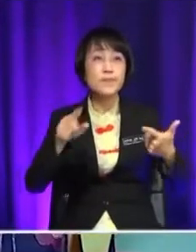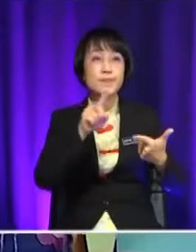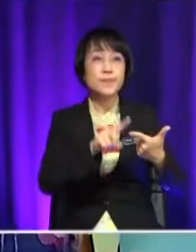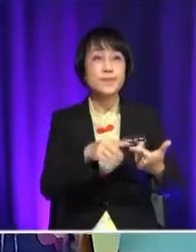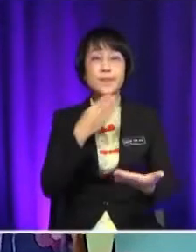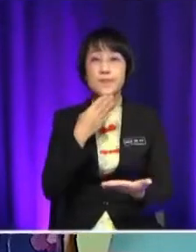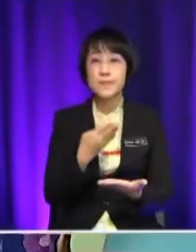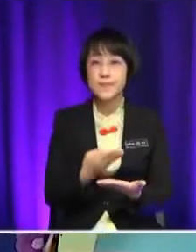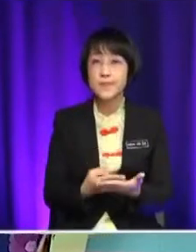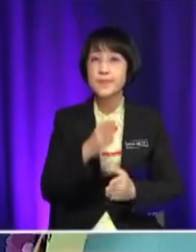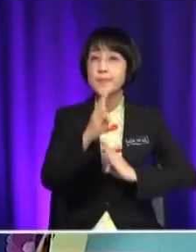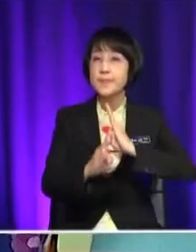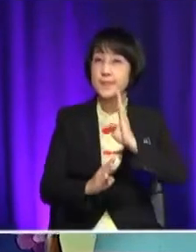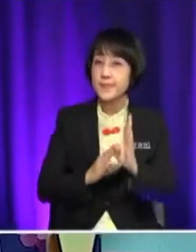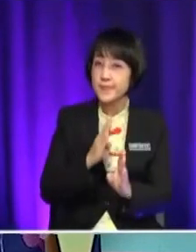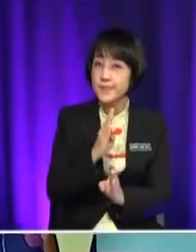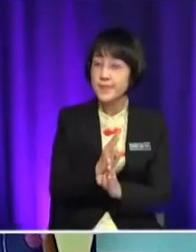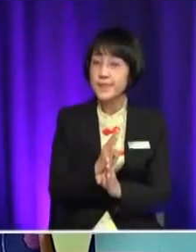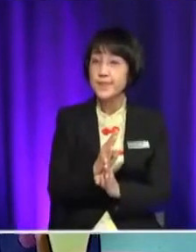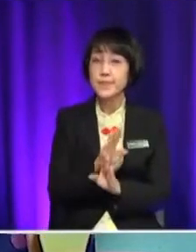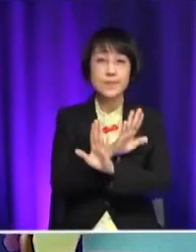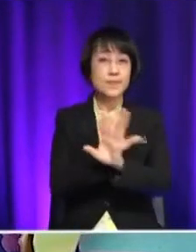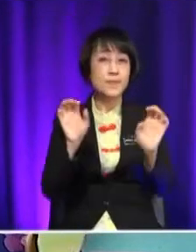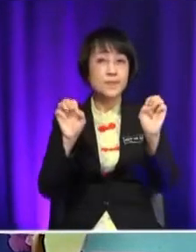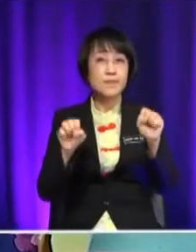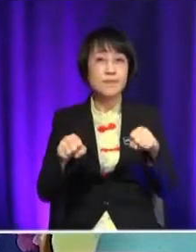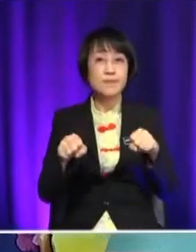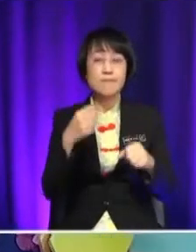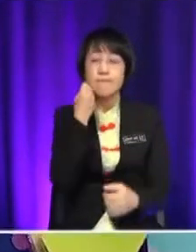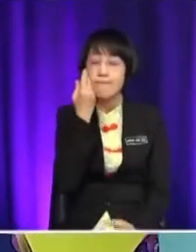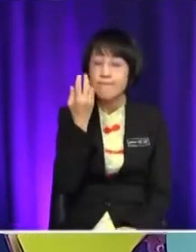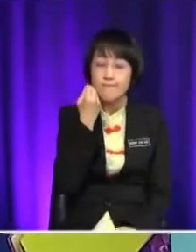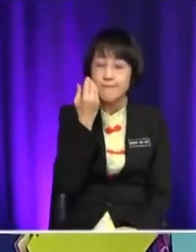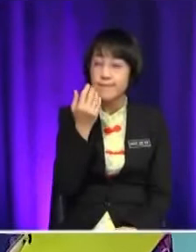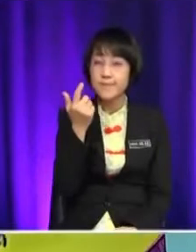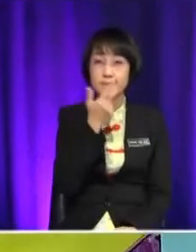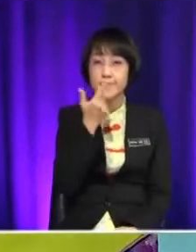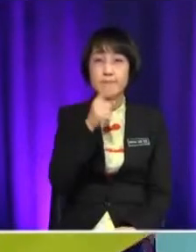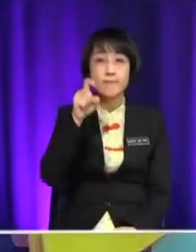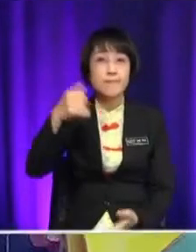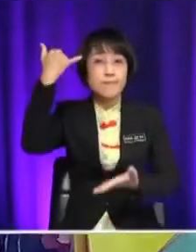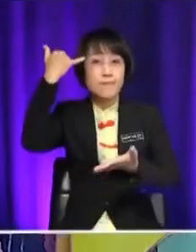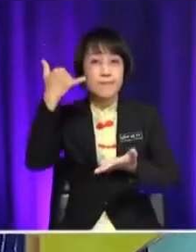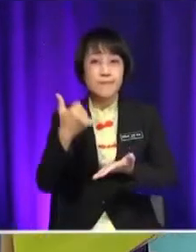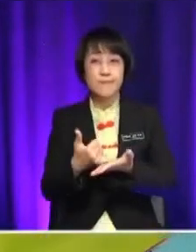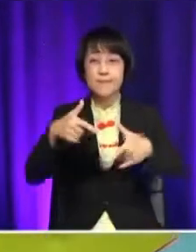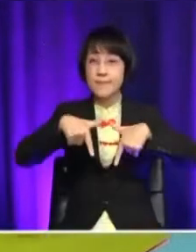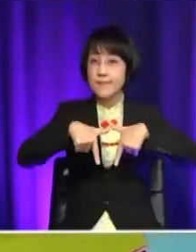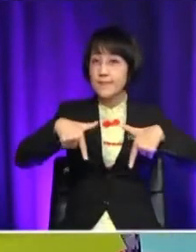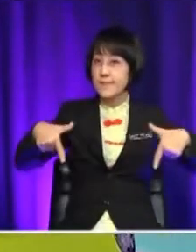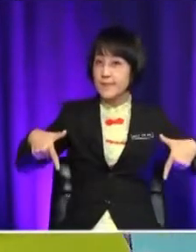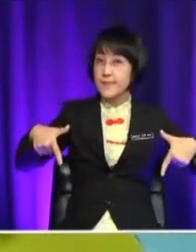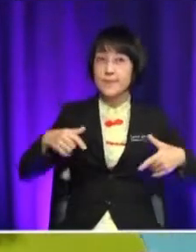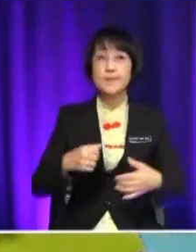pekerti. Kita tak boleh macam malu-malu je kan. Malu-malu kucing kan. Tak nak macam tu. Ya, kita kena berani, yakin